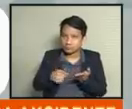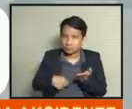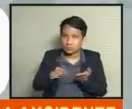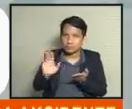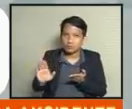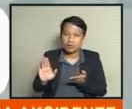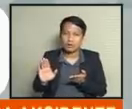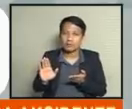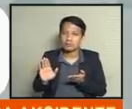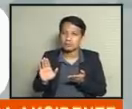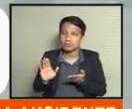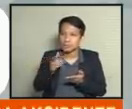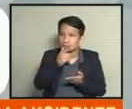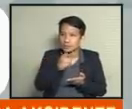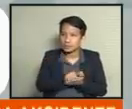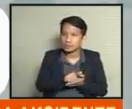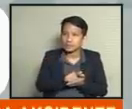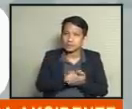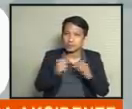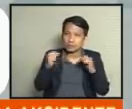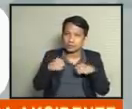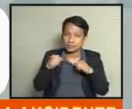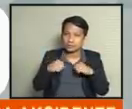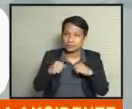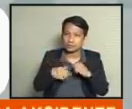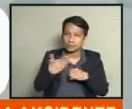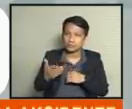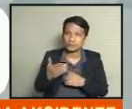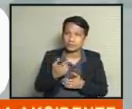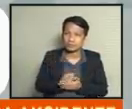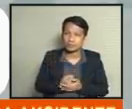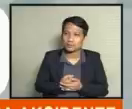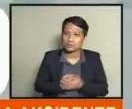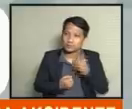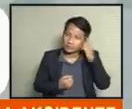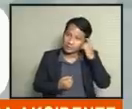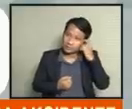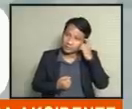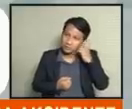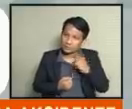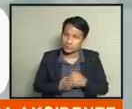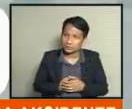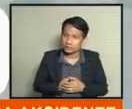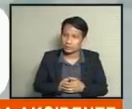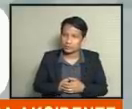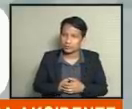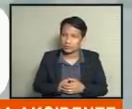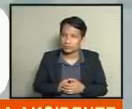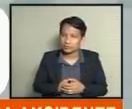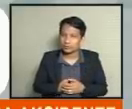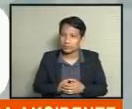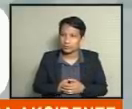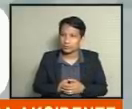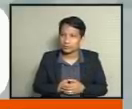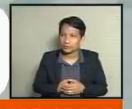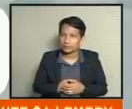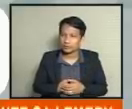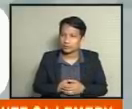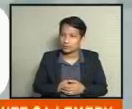na yung pong portion ng kanyang sweldo mapunta diretso sa inyo. Mr. Armando Comendador,